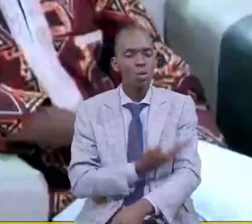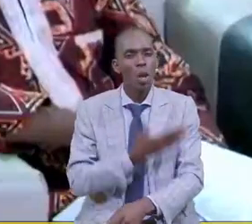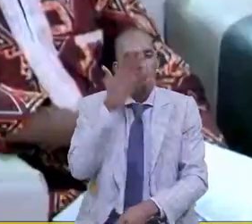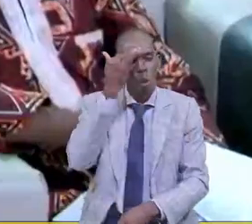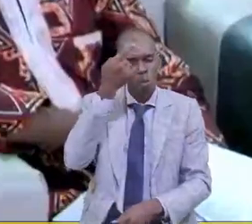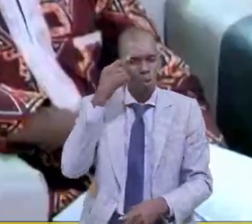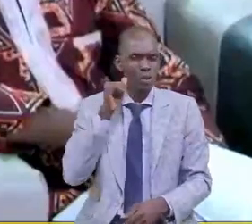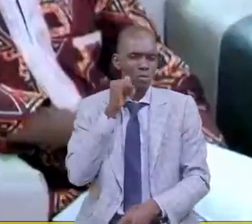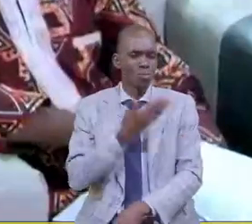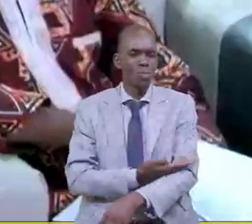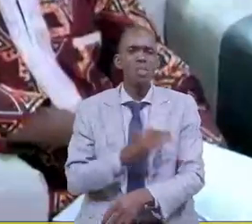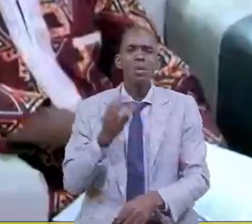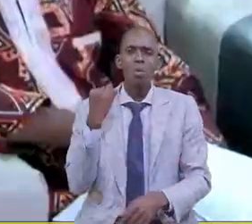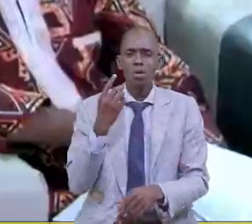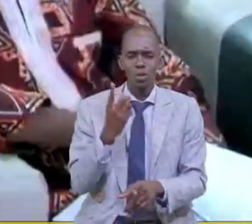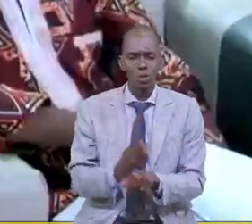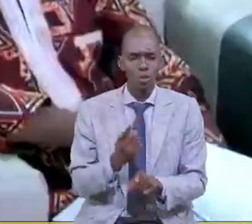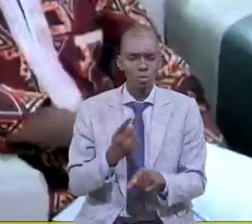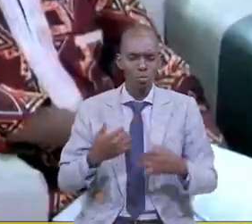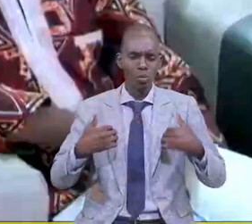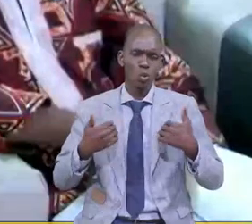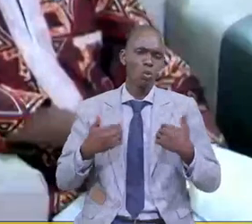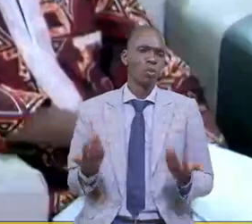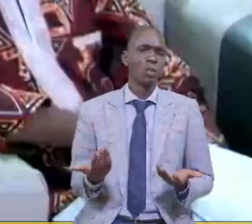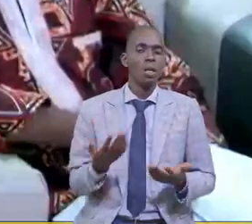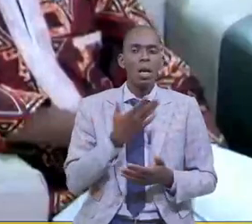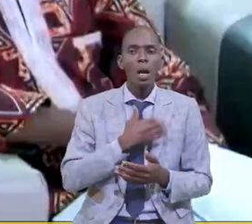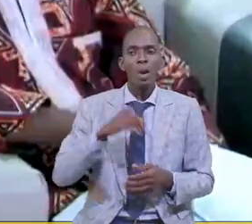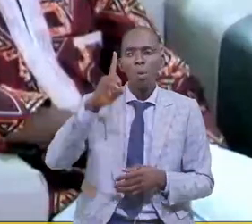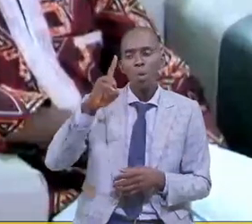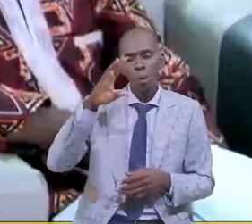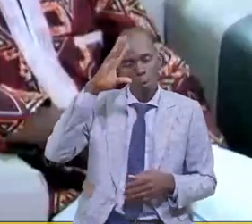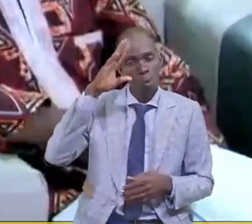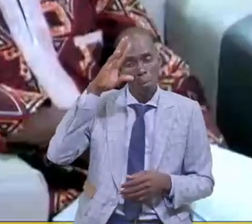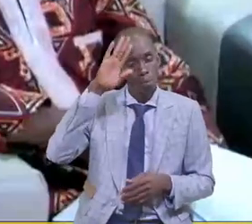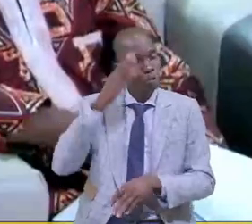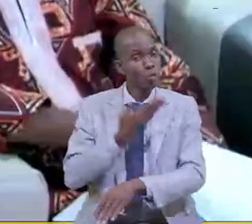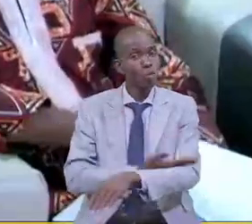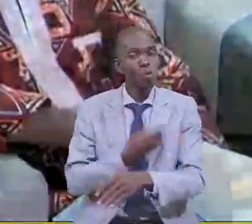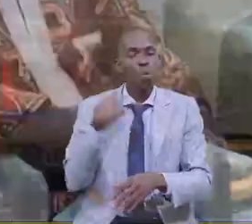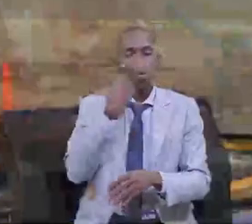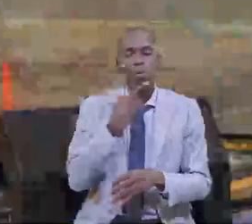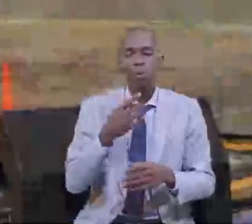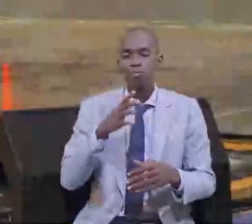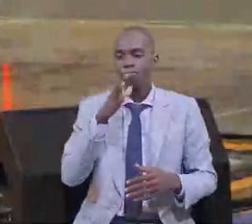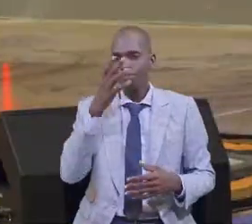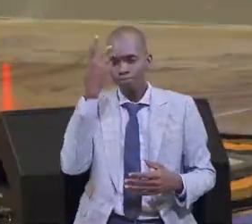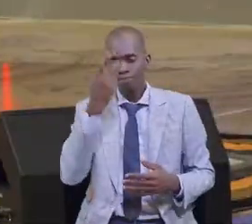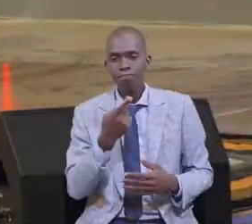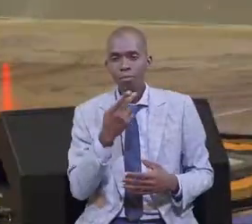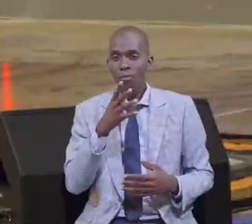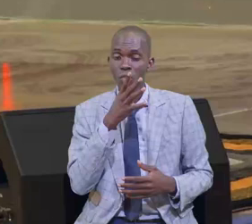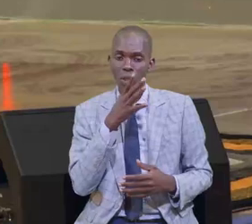prématurée. Et le fils unique d'une veuve. Et ça, le cas aussi, c'est un